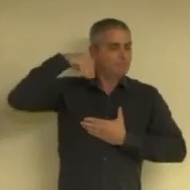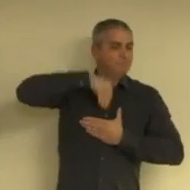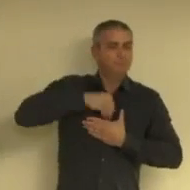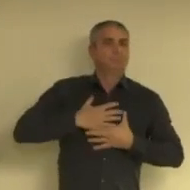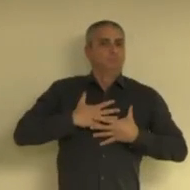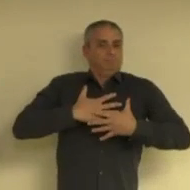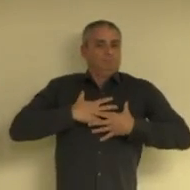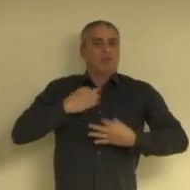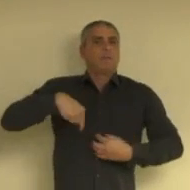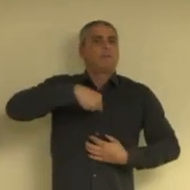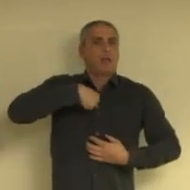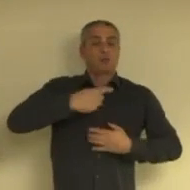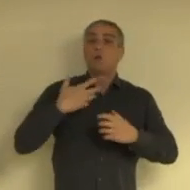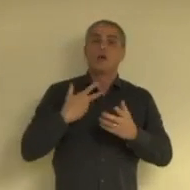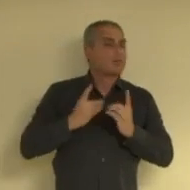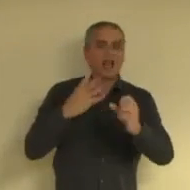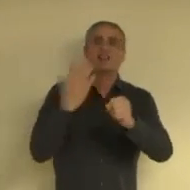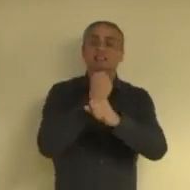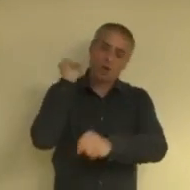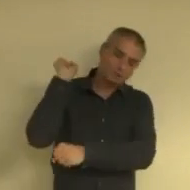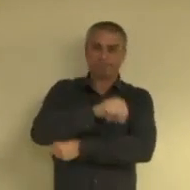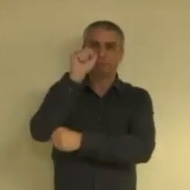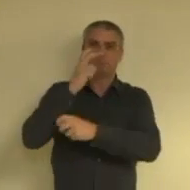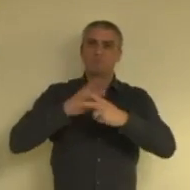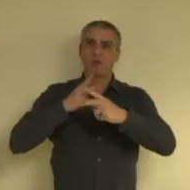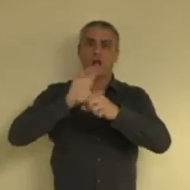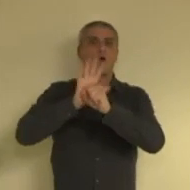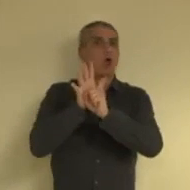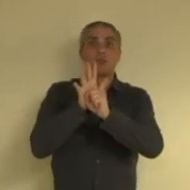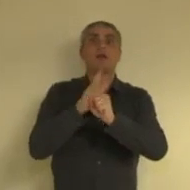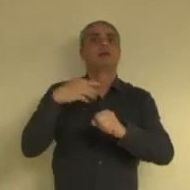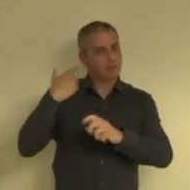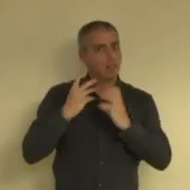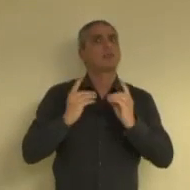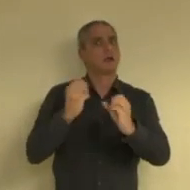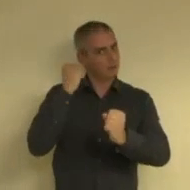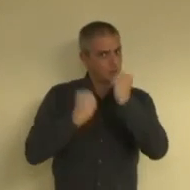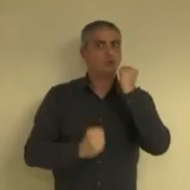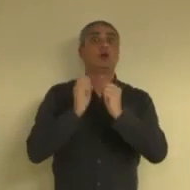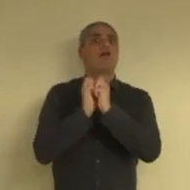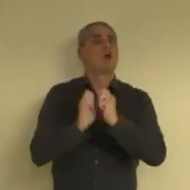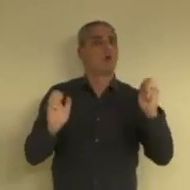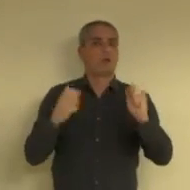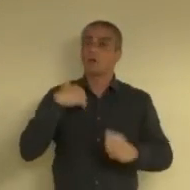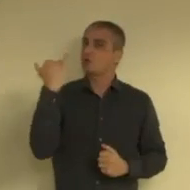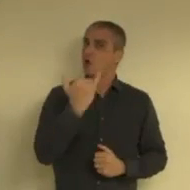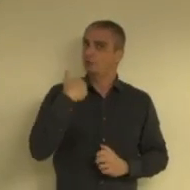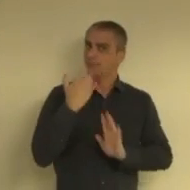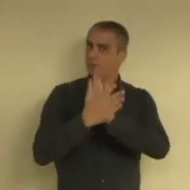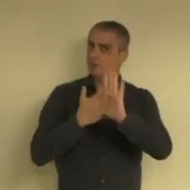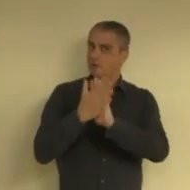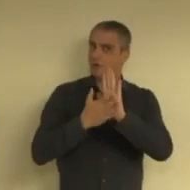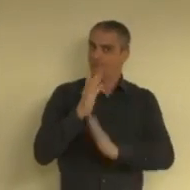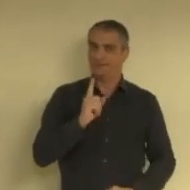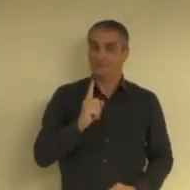בנו. הדרך לניצחון על מגפת הקורונה תהיה ארוכה וקשה. אני כל הזמן אומר לכם